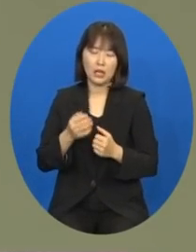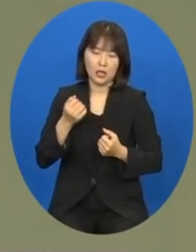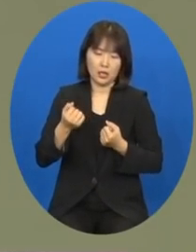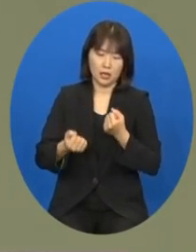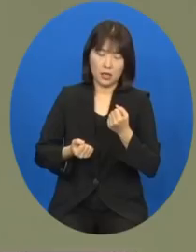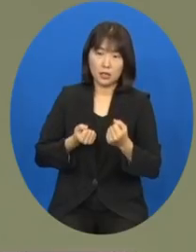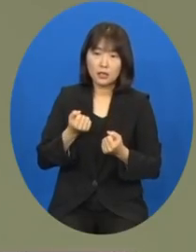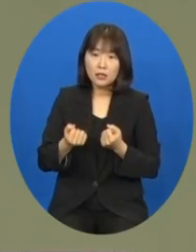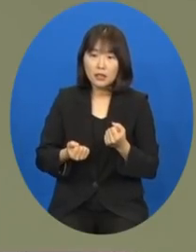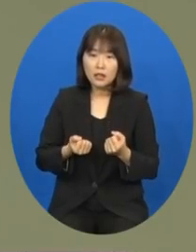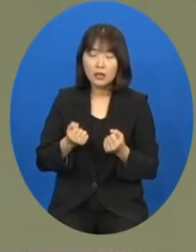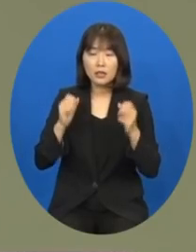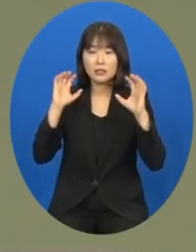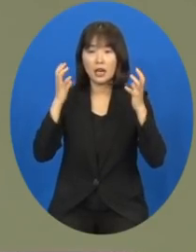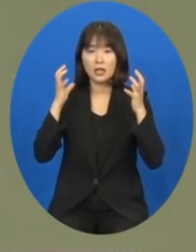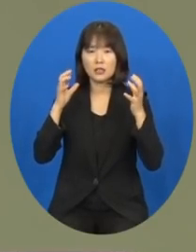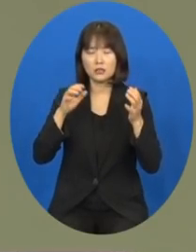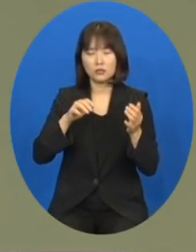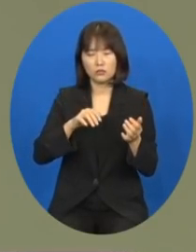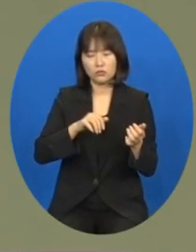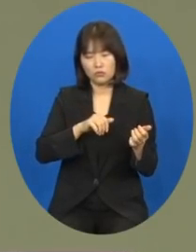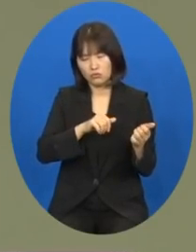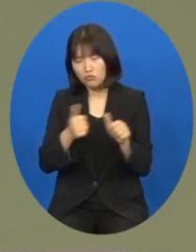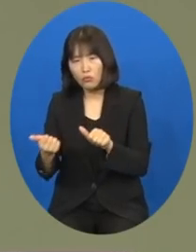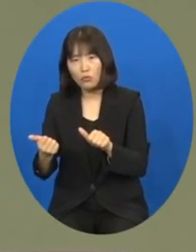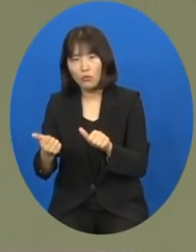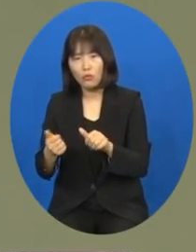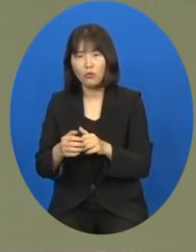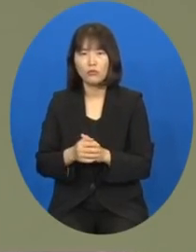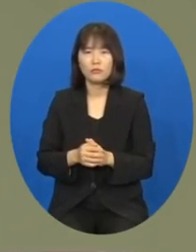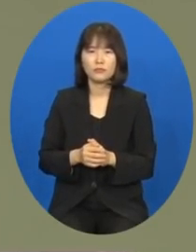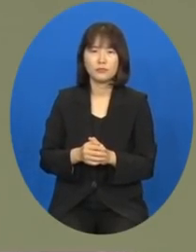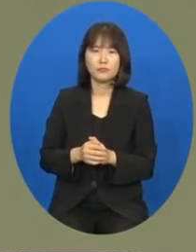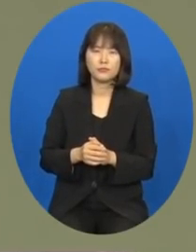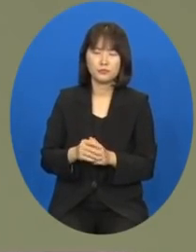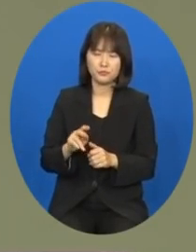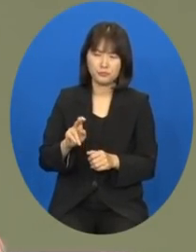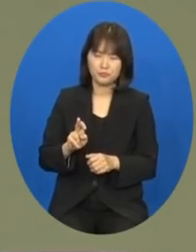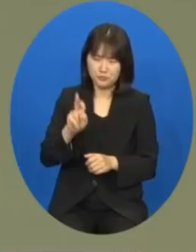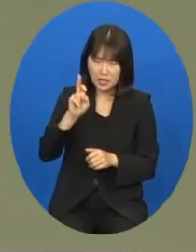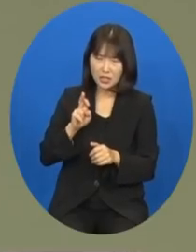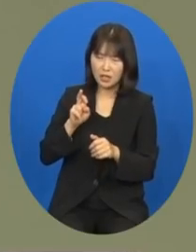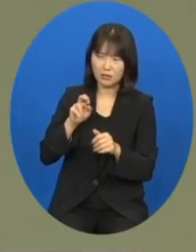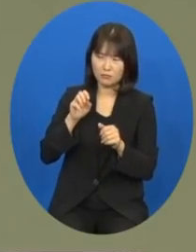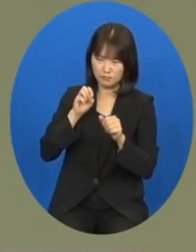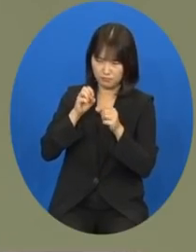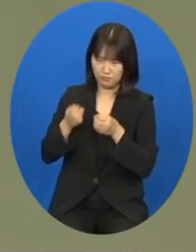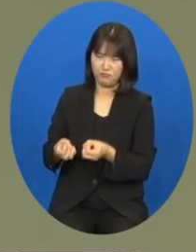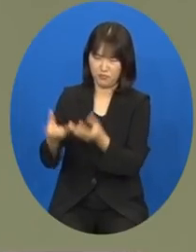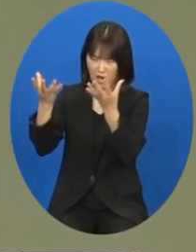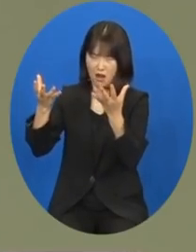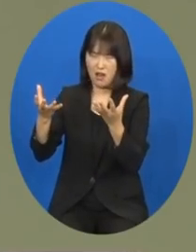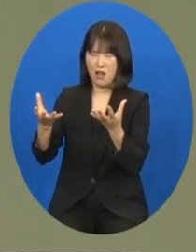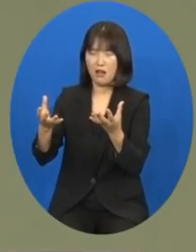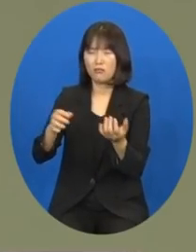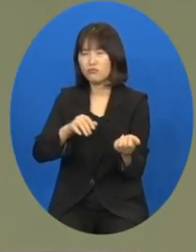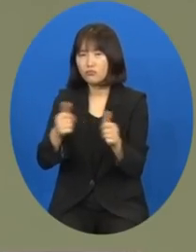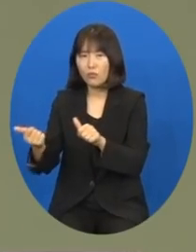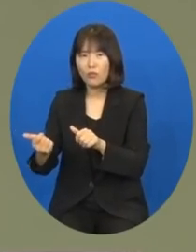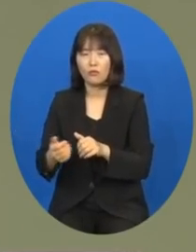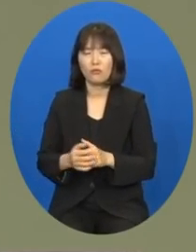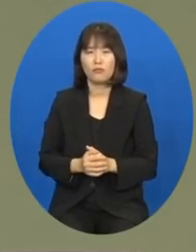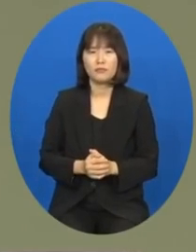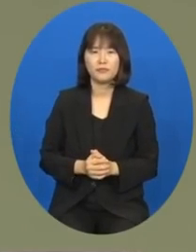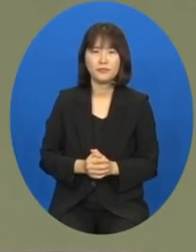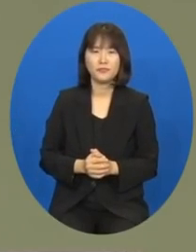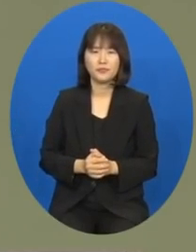아이가 쓰러져서 죽습니다 미사의 파편에 맞아 죽음 거예요 엄마 아빠가 장을 보던 여자아이가 미세 파편에